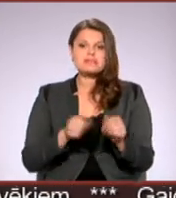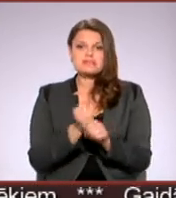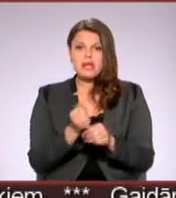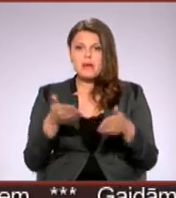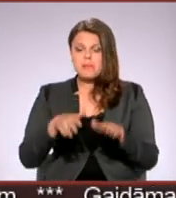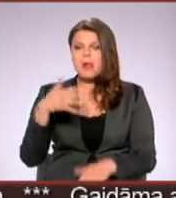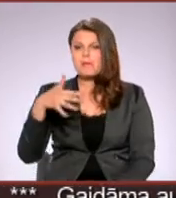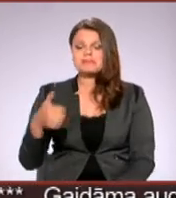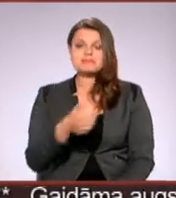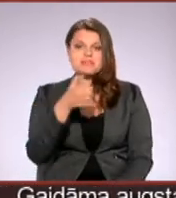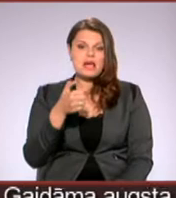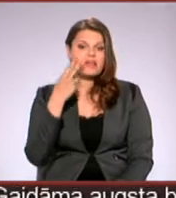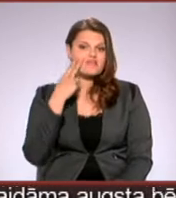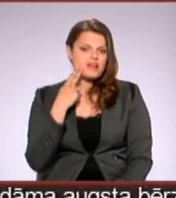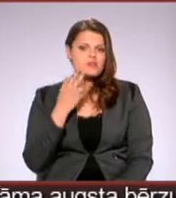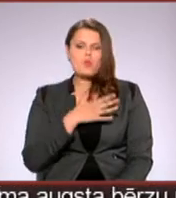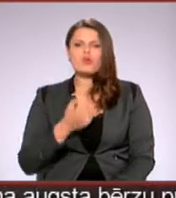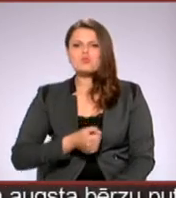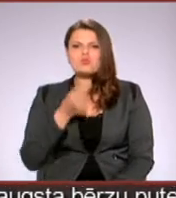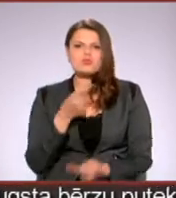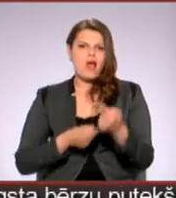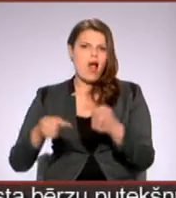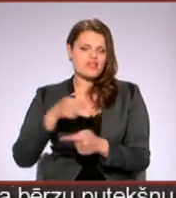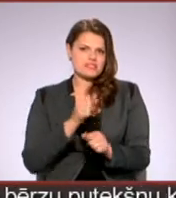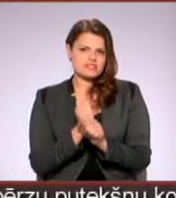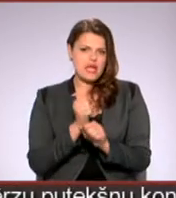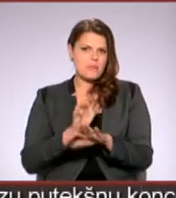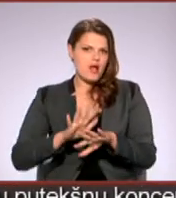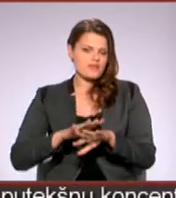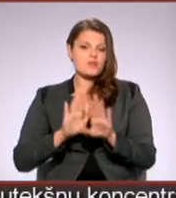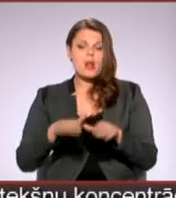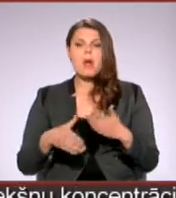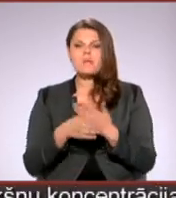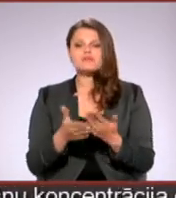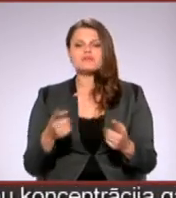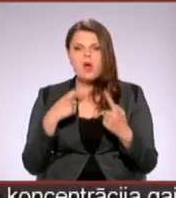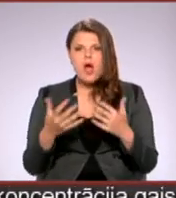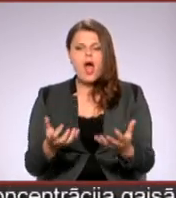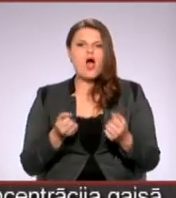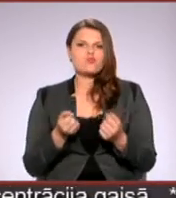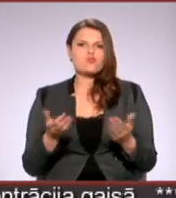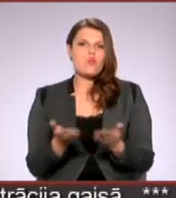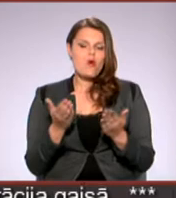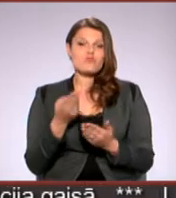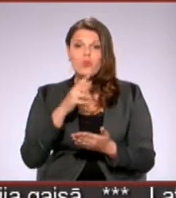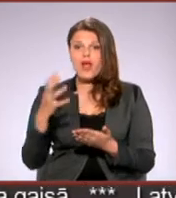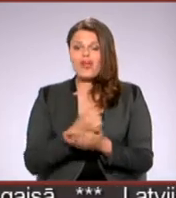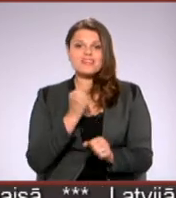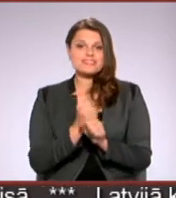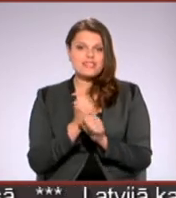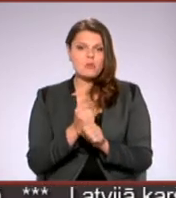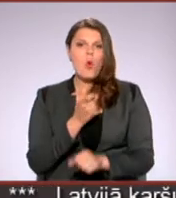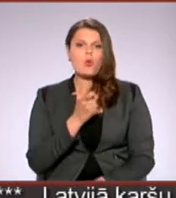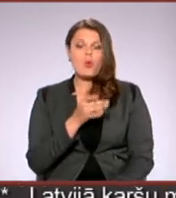virs 50 gadiem ir ļoti grūti atgriezties darba tirgu. Lai palīdzētu atgūt motivāciju un atrast darbu, Gulbenes novada doma